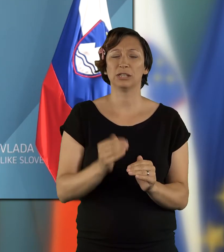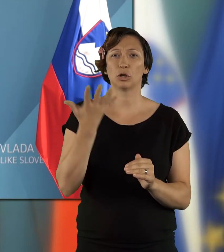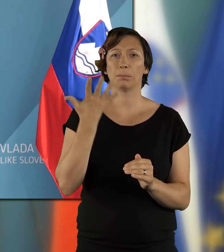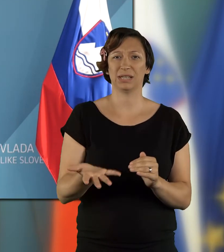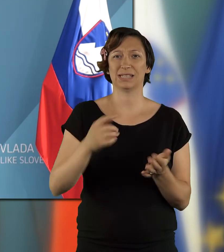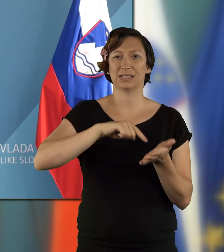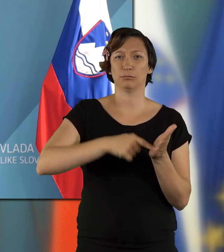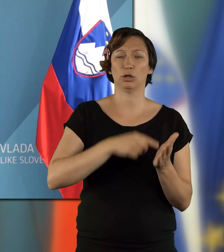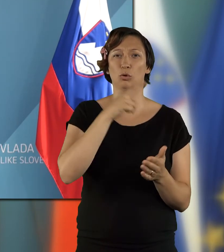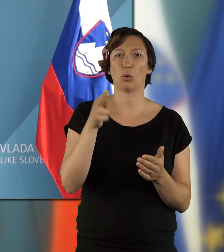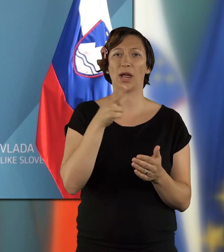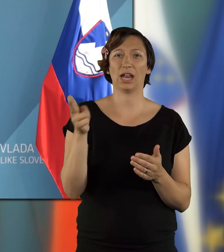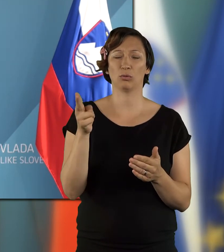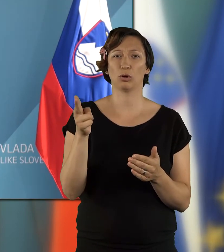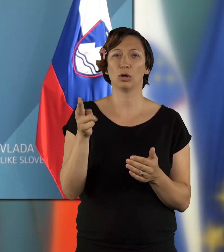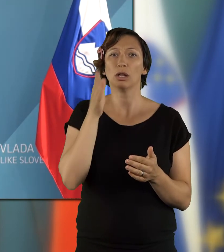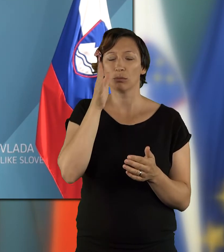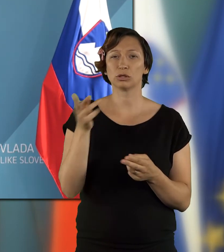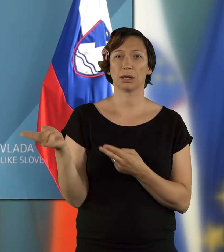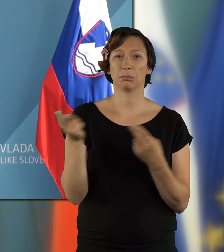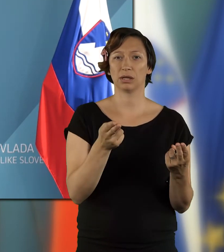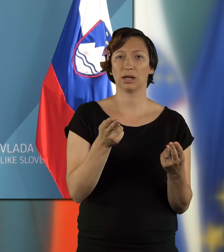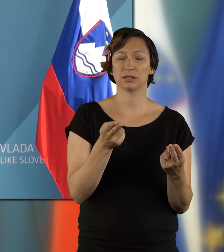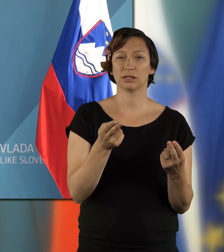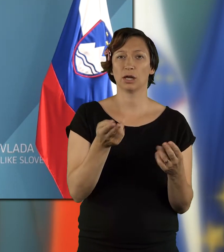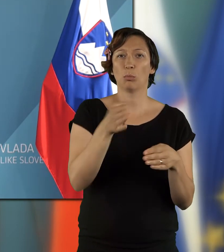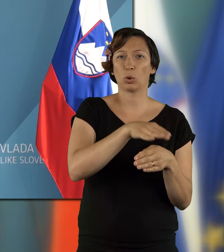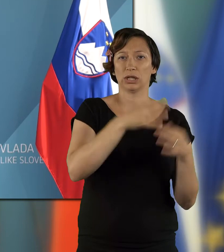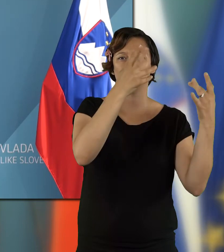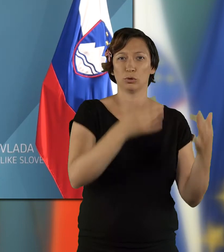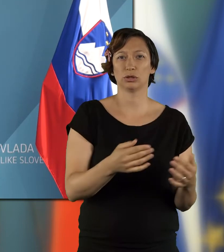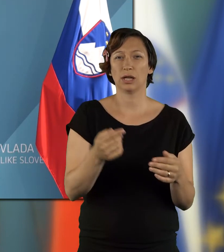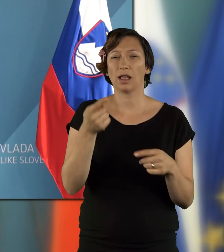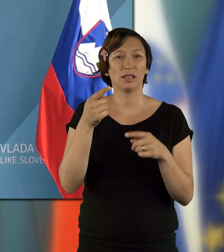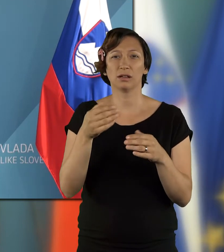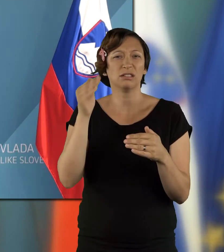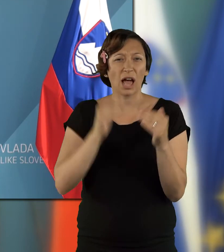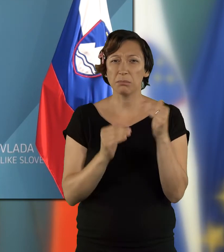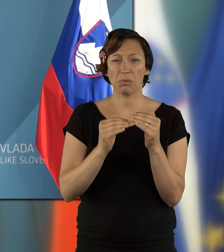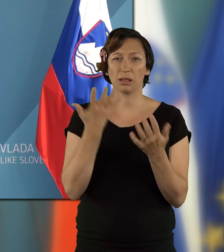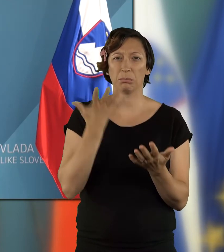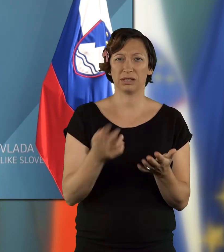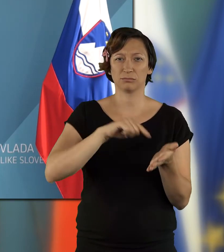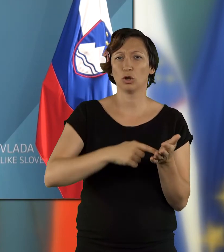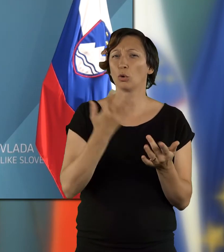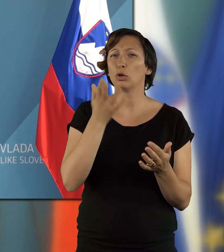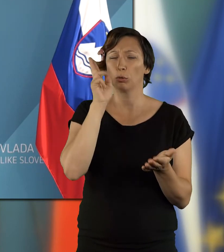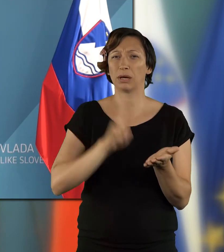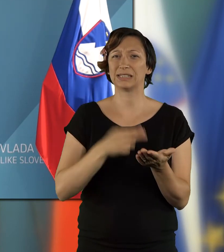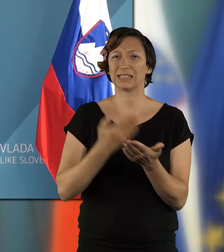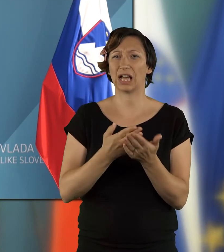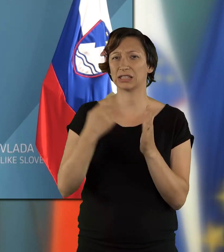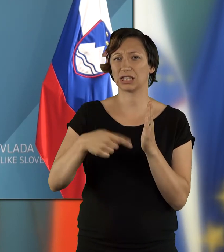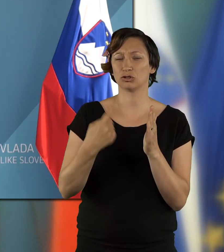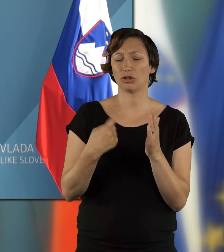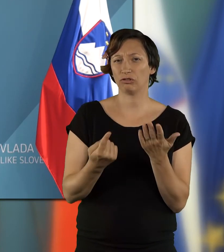50 milijonov evrov, da to prinesete noter. Pravite minimalno 50, koliko bo ta cifra, ki jo morate najti, pa